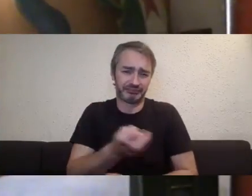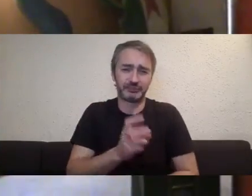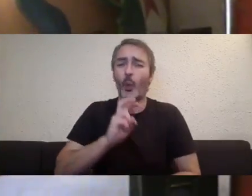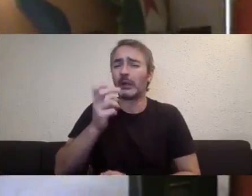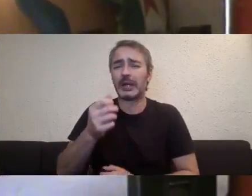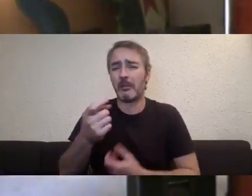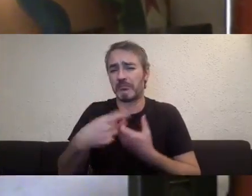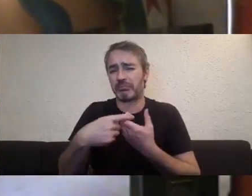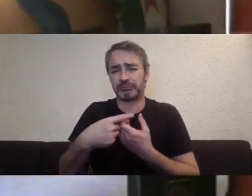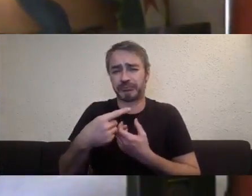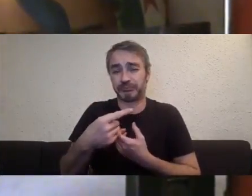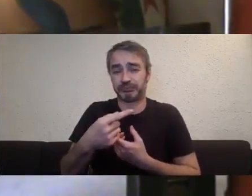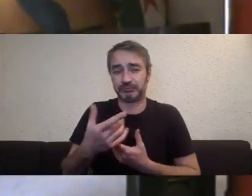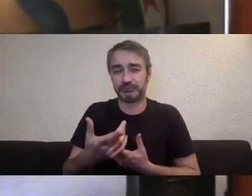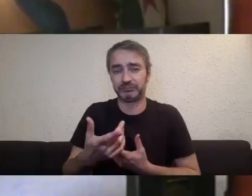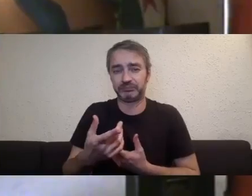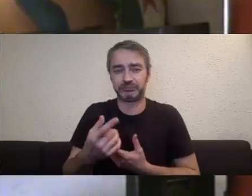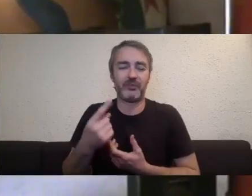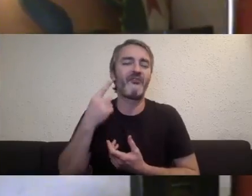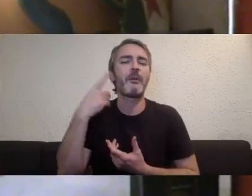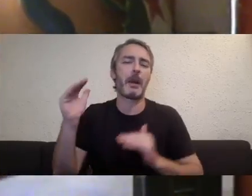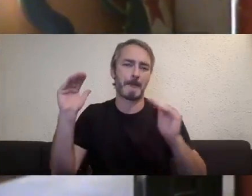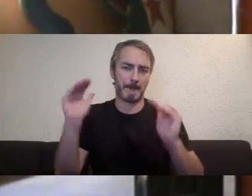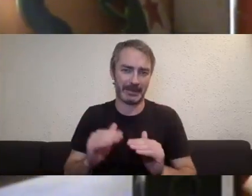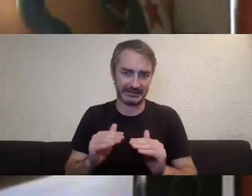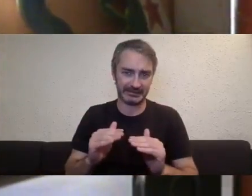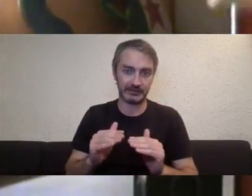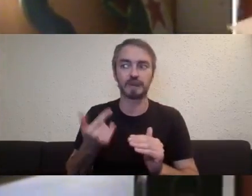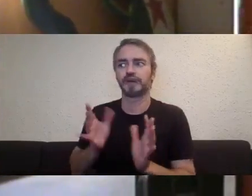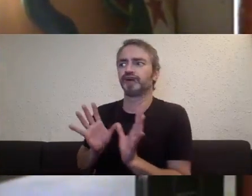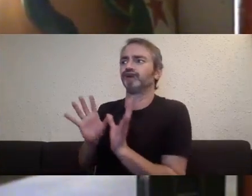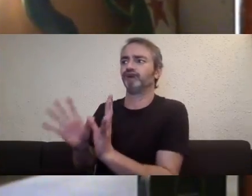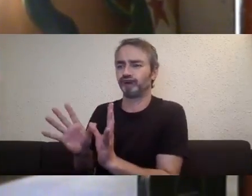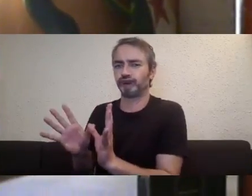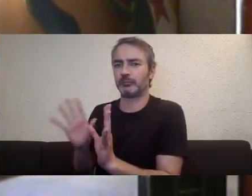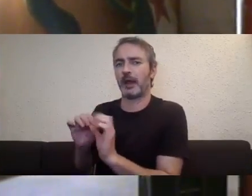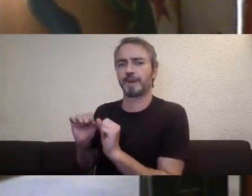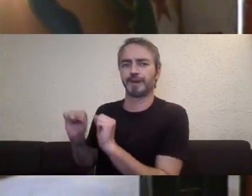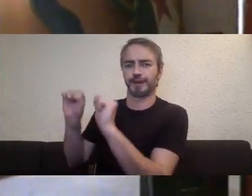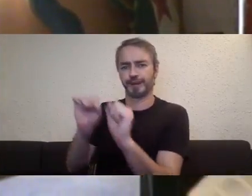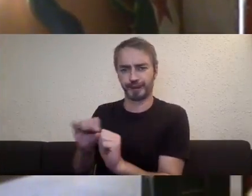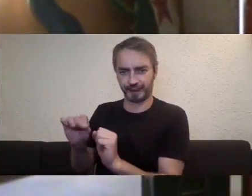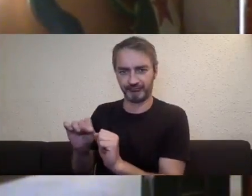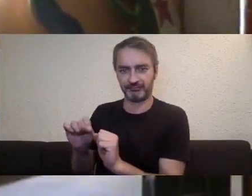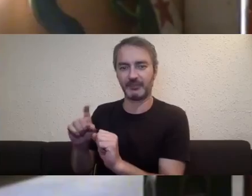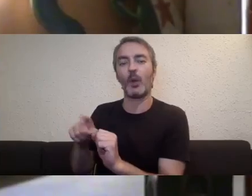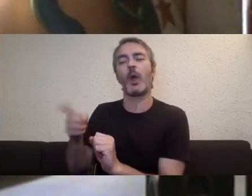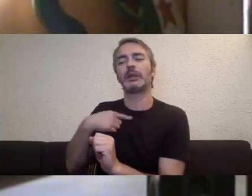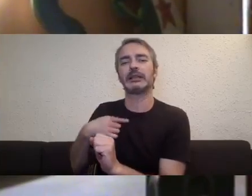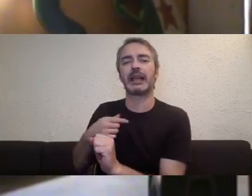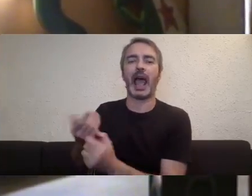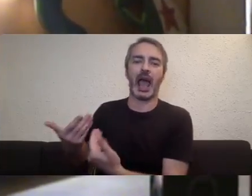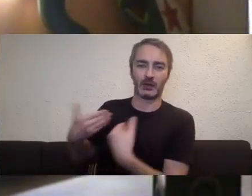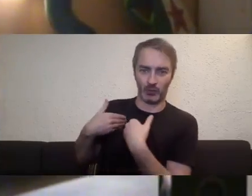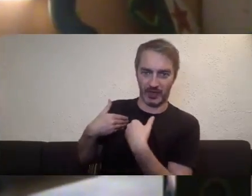sindicat. Bueno, tot això sumat a altres entitats que potser no tenen tant de renom, no? Doncs fa que hi